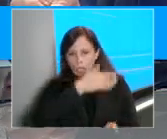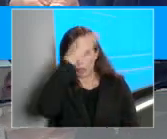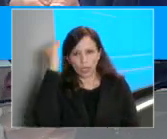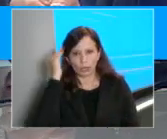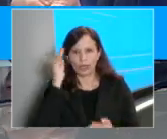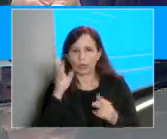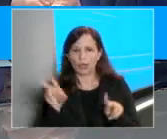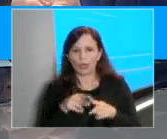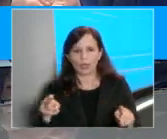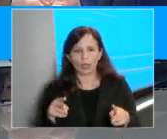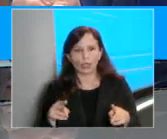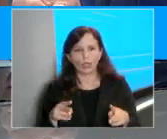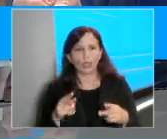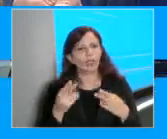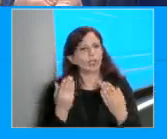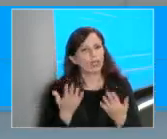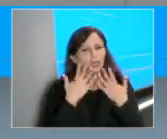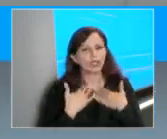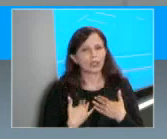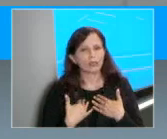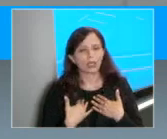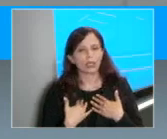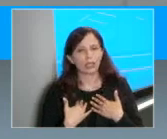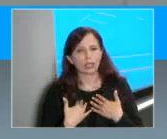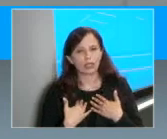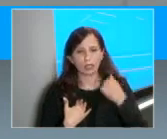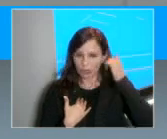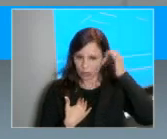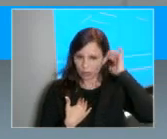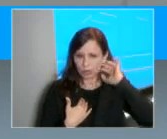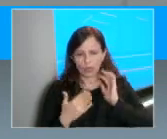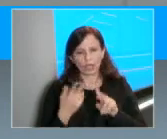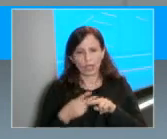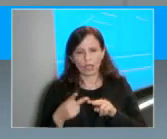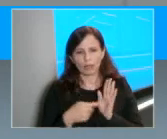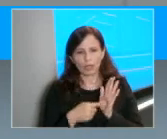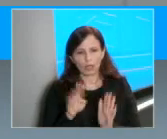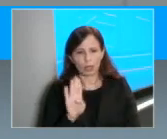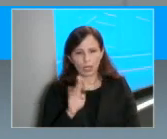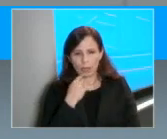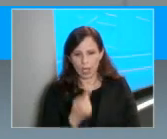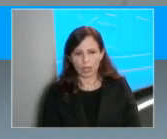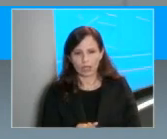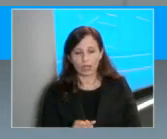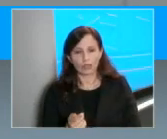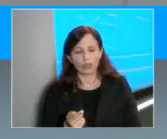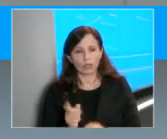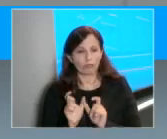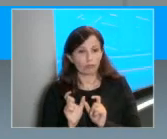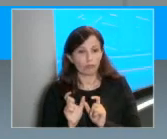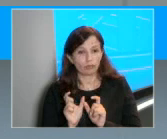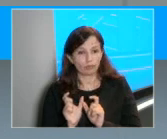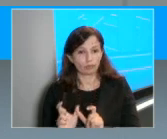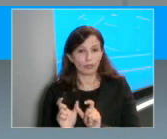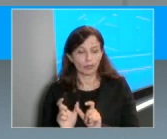הוא לא יכול עכשיו להחליט מקרונות המזבח. אבל נפתלי, תסביר רגע את העניין, באמת, זה רק בגלל שנתניהו אמר את זה. אם הוא לא היה אומר את זה, והיה מגן על האינטרס של אולמרט,